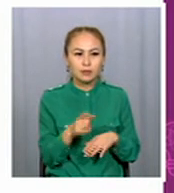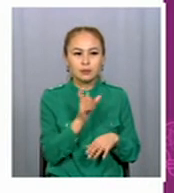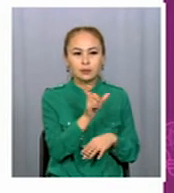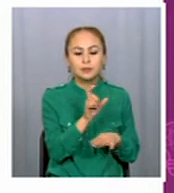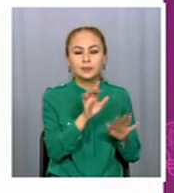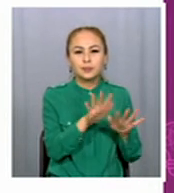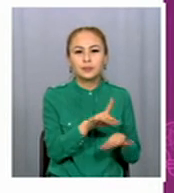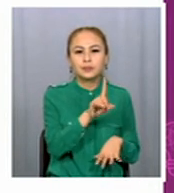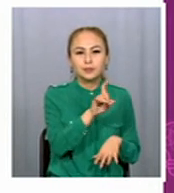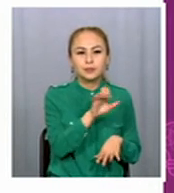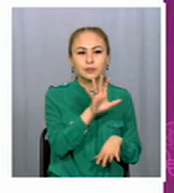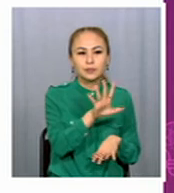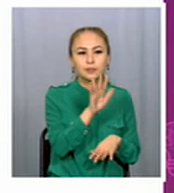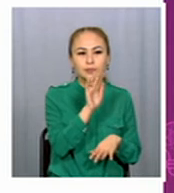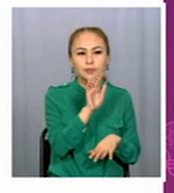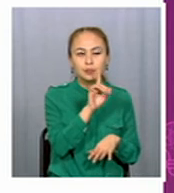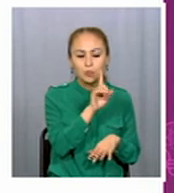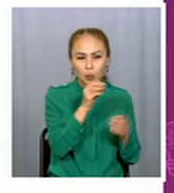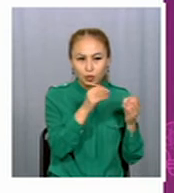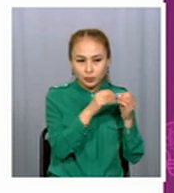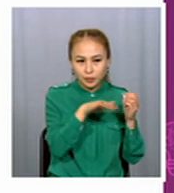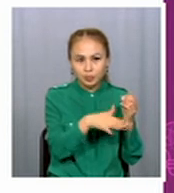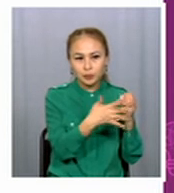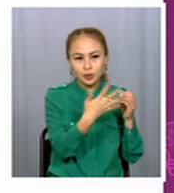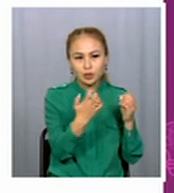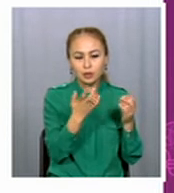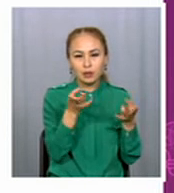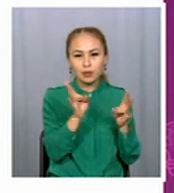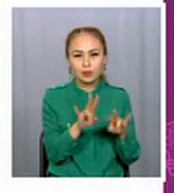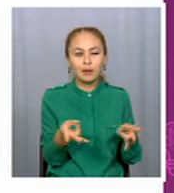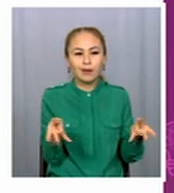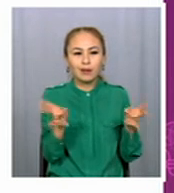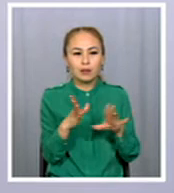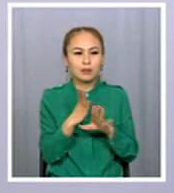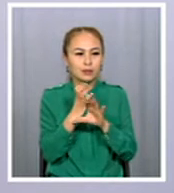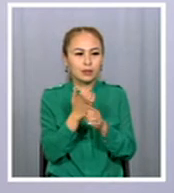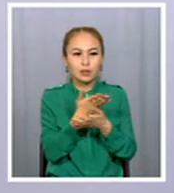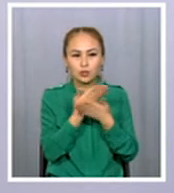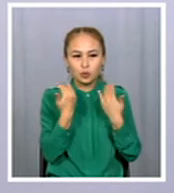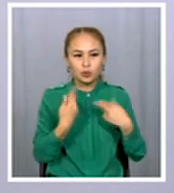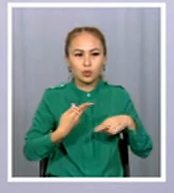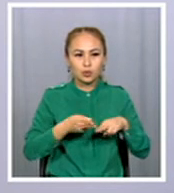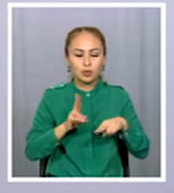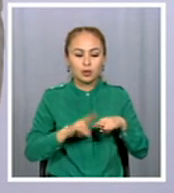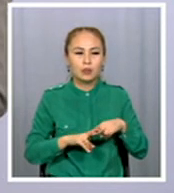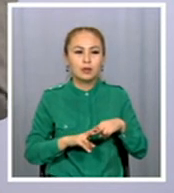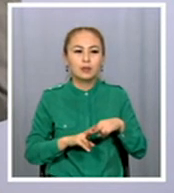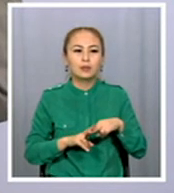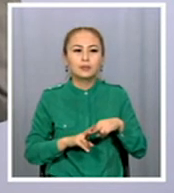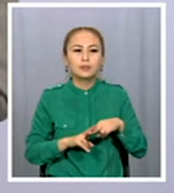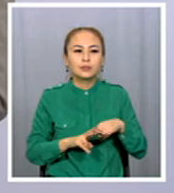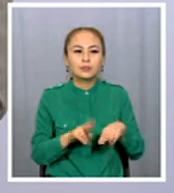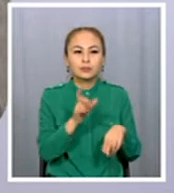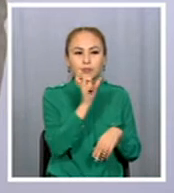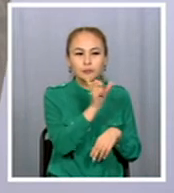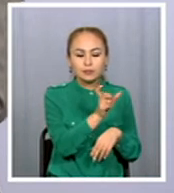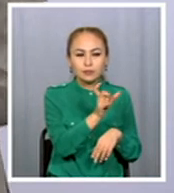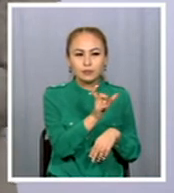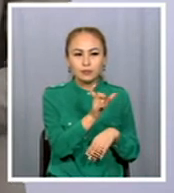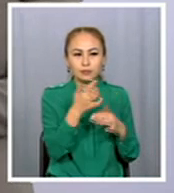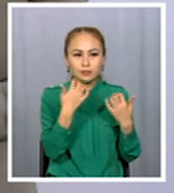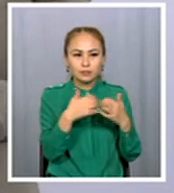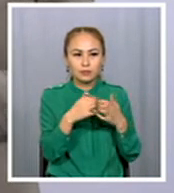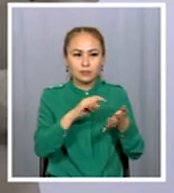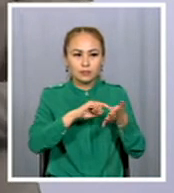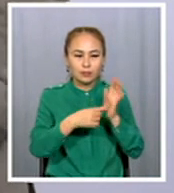31500-дің орында 10500 қалады. Басқа қысқаратын сандар жоқ, Олай болса, мына алымындағы сандарды